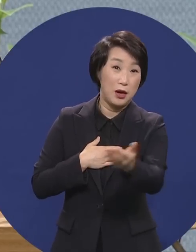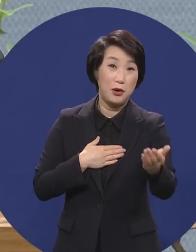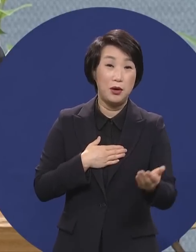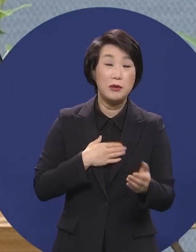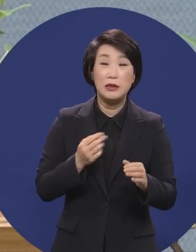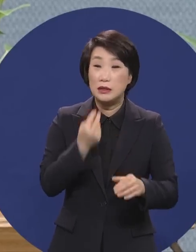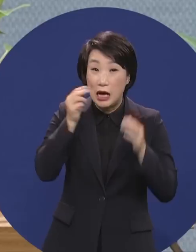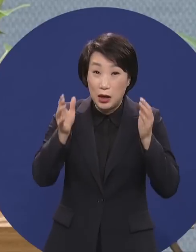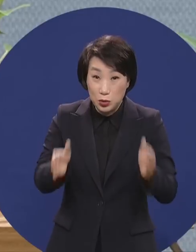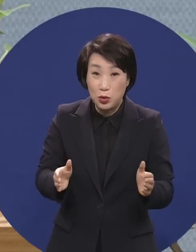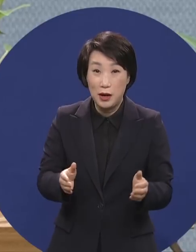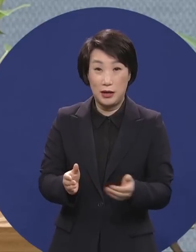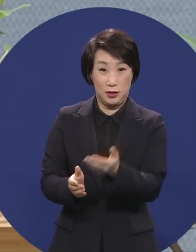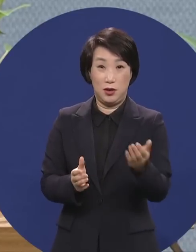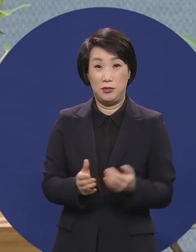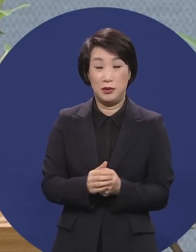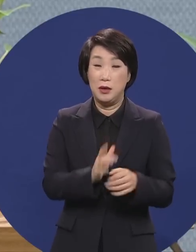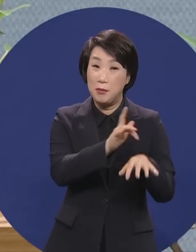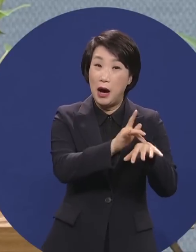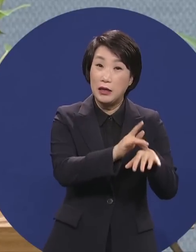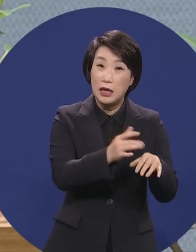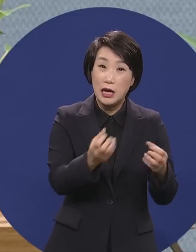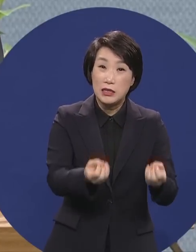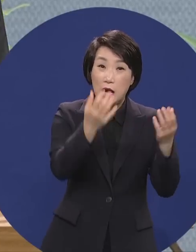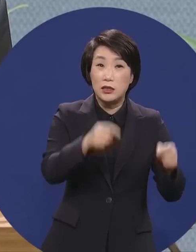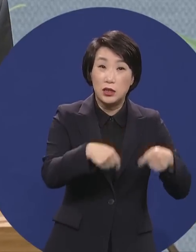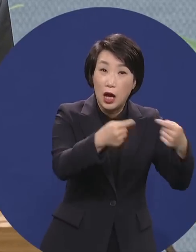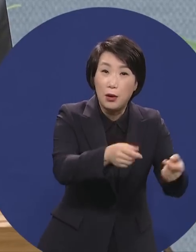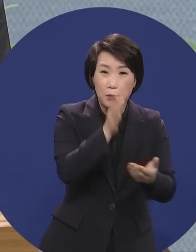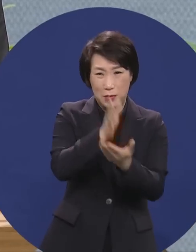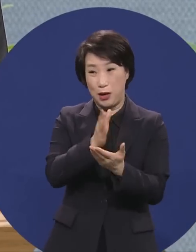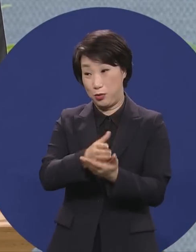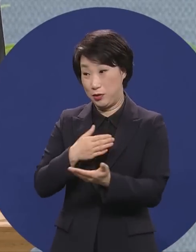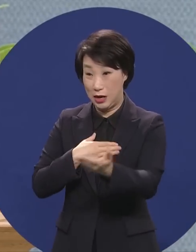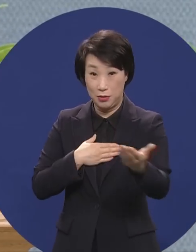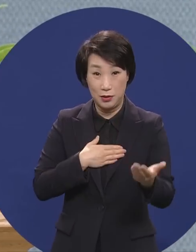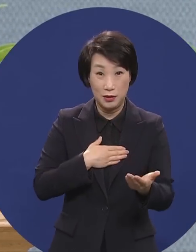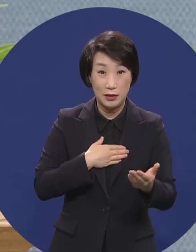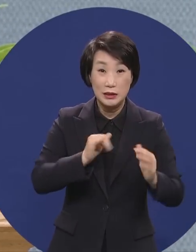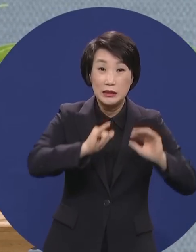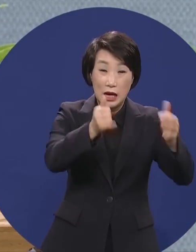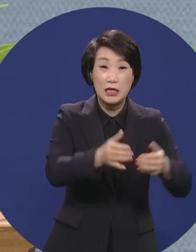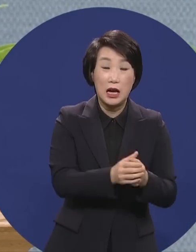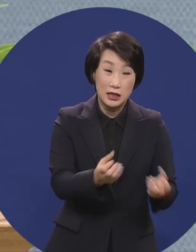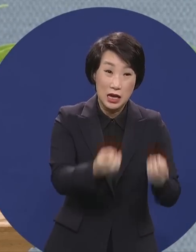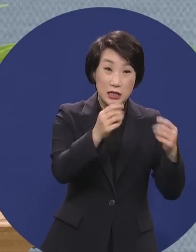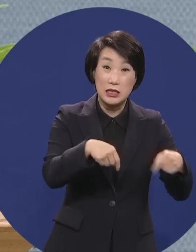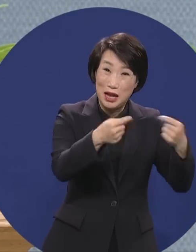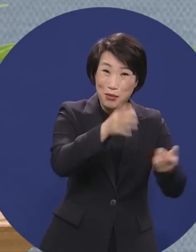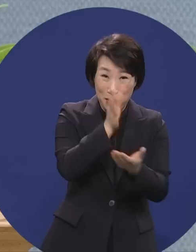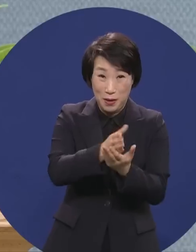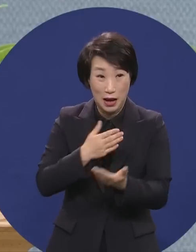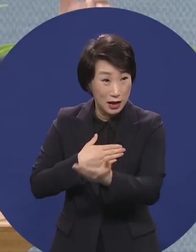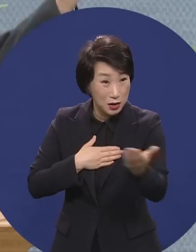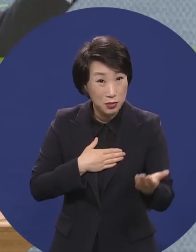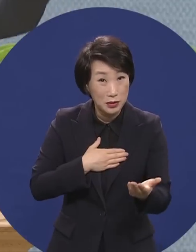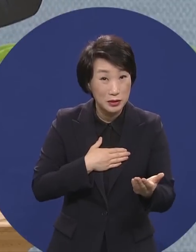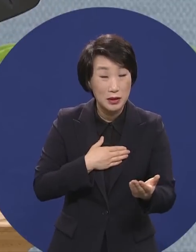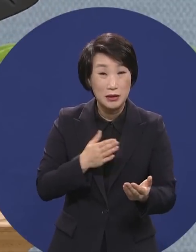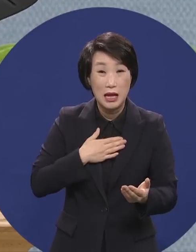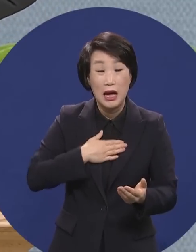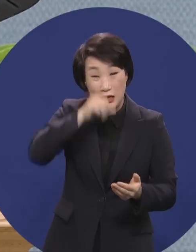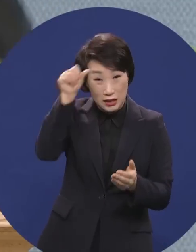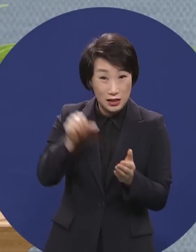여러분들이 이 땅에서 살면서 마귀의 잔치상이 되지 말고, 세상의 잔치상이 되지 말고, 여러분